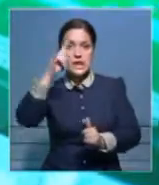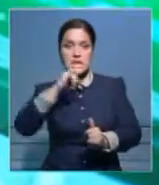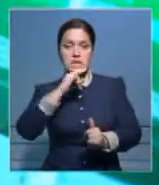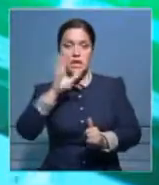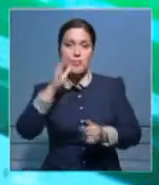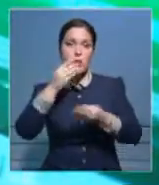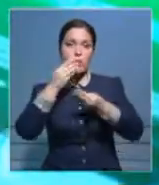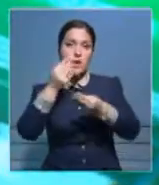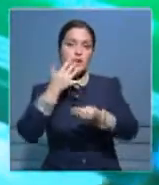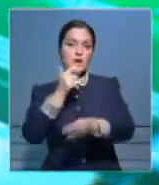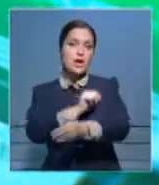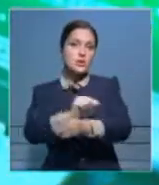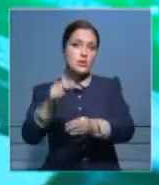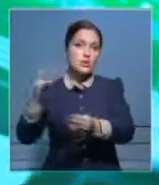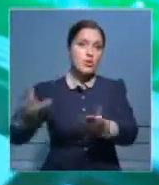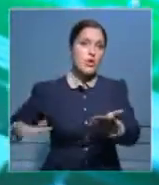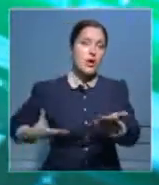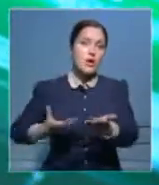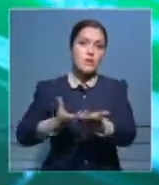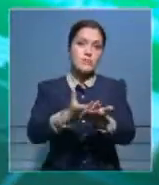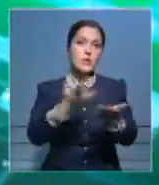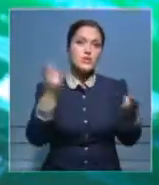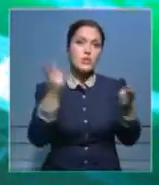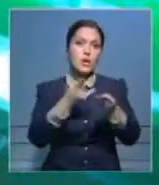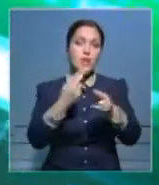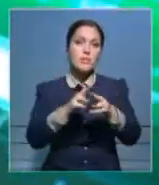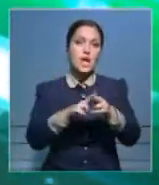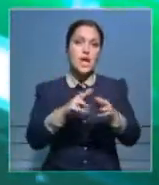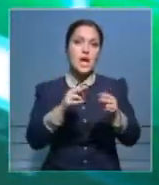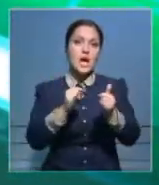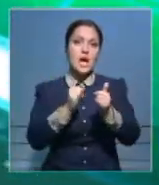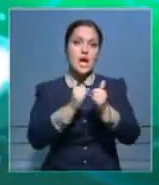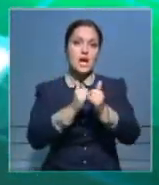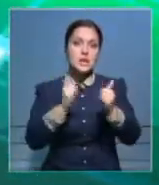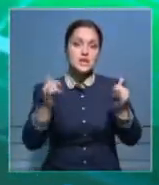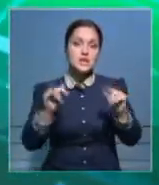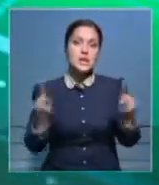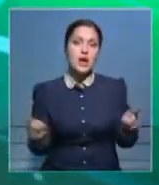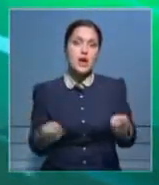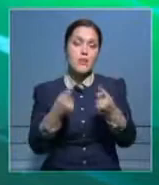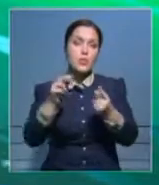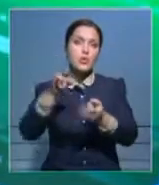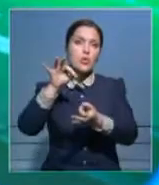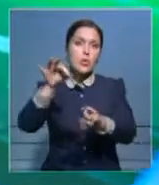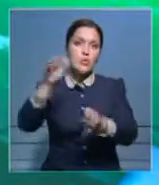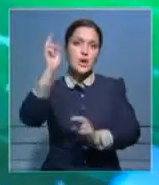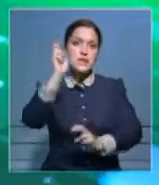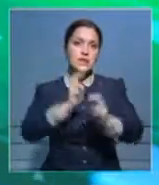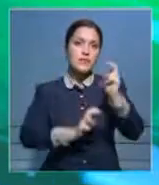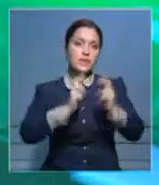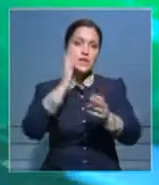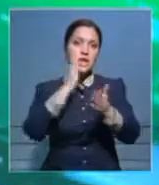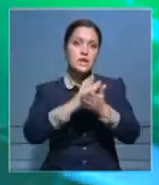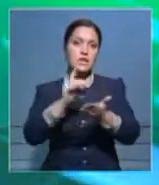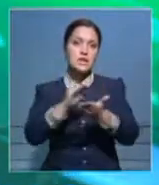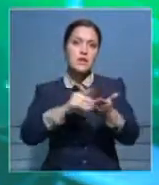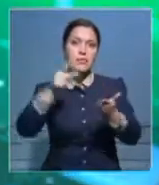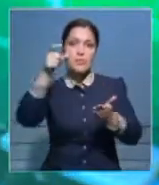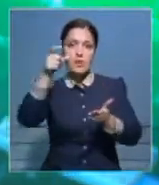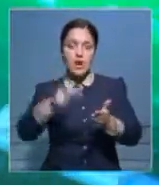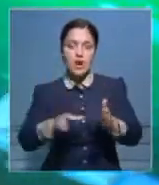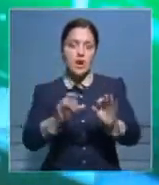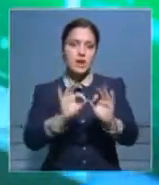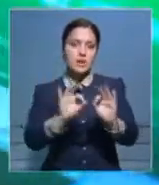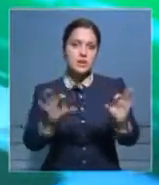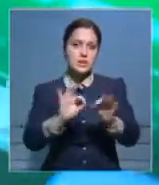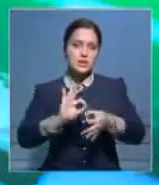на привлечении иностранного капитала, развитии перспективных проектов и реанимацию простаивающих предприятий. Марина Золотарева изучила